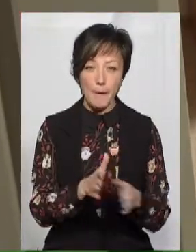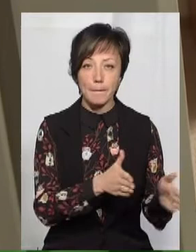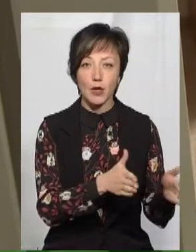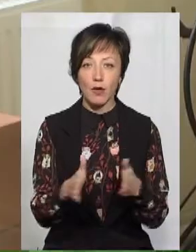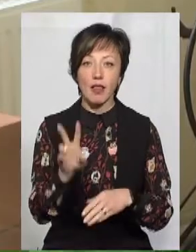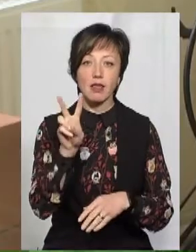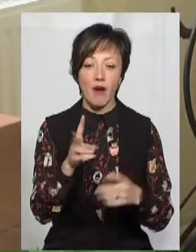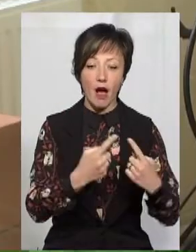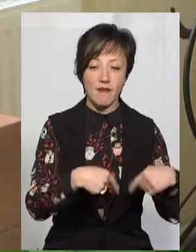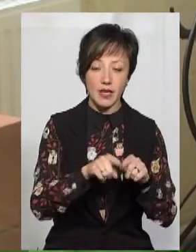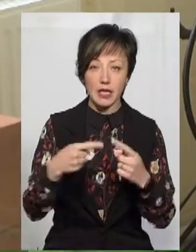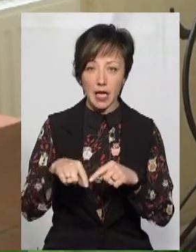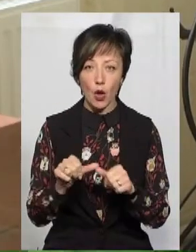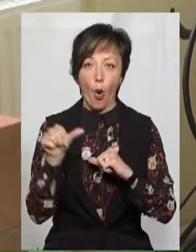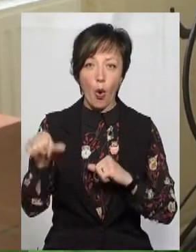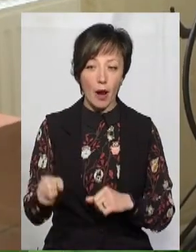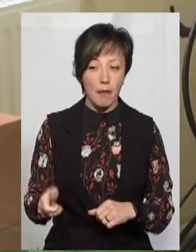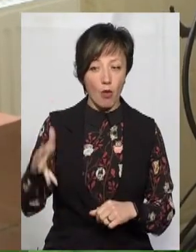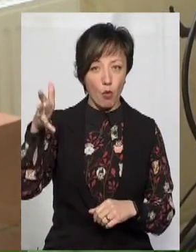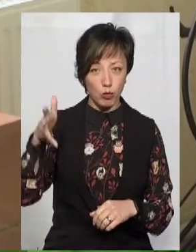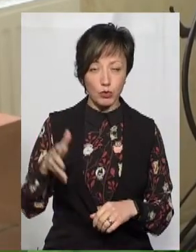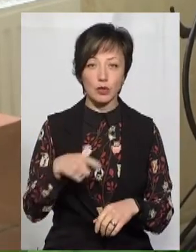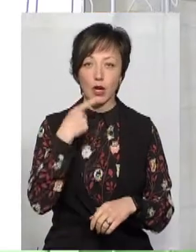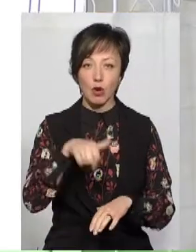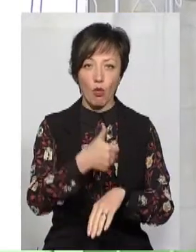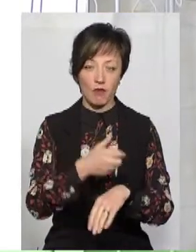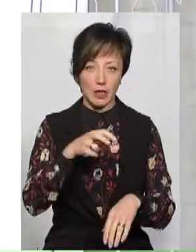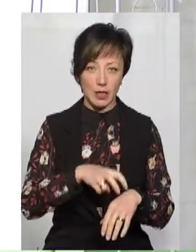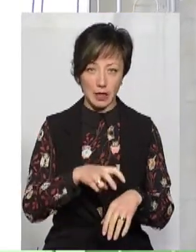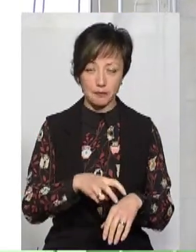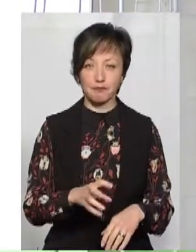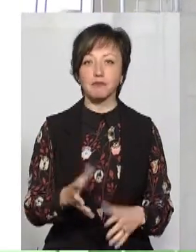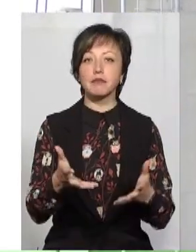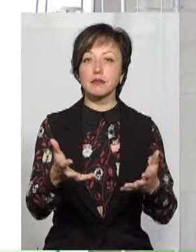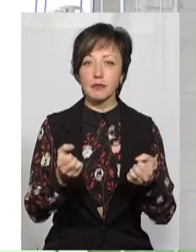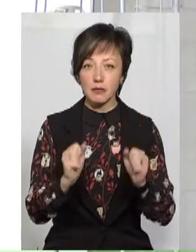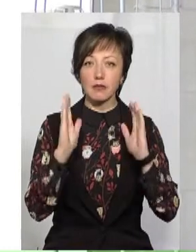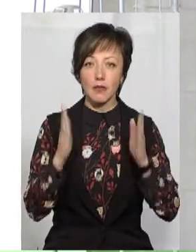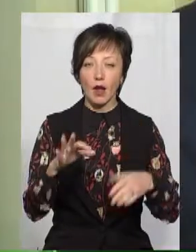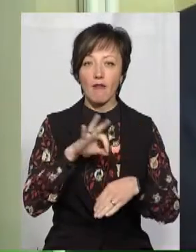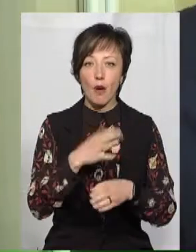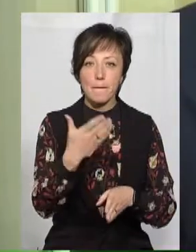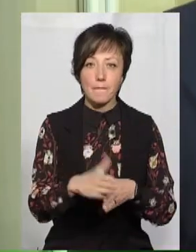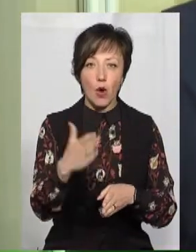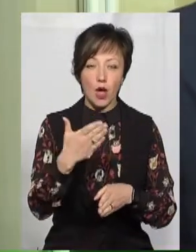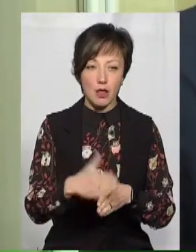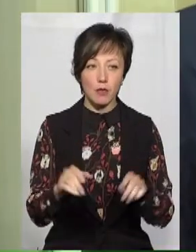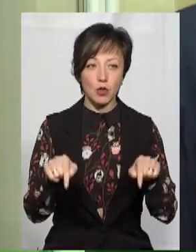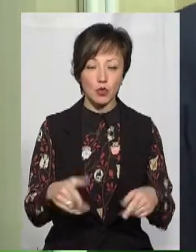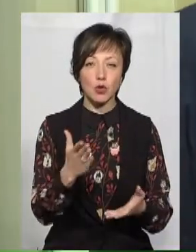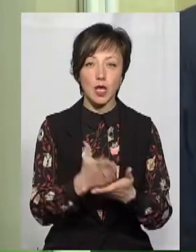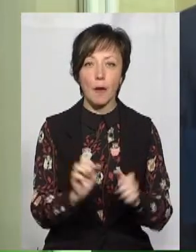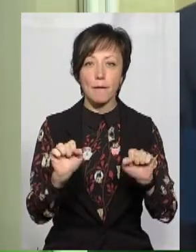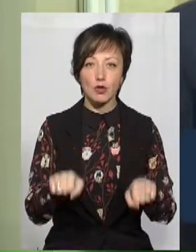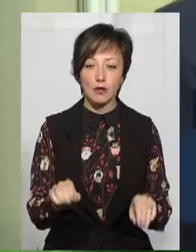два відділення та окремий корпус, каже головний лікар медзакладу Віктор Іващук. Додає, прийматимуть хворих поетапно. Тут є можливість